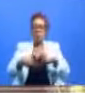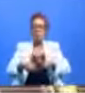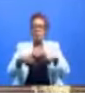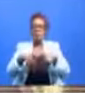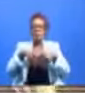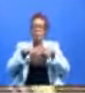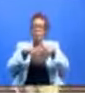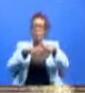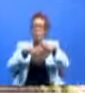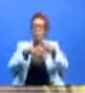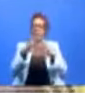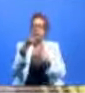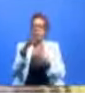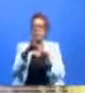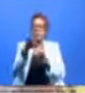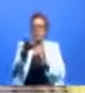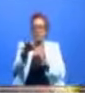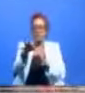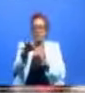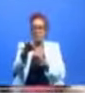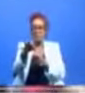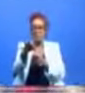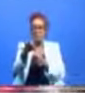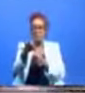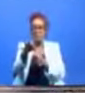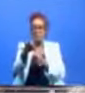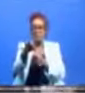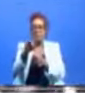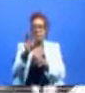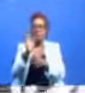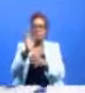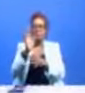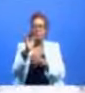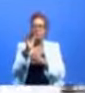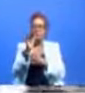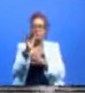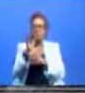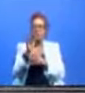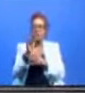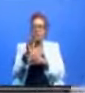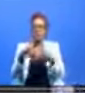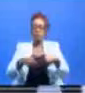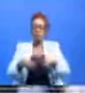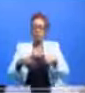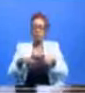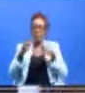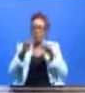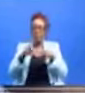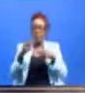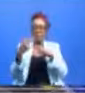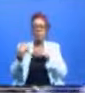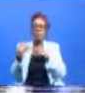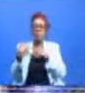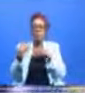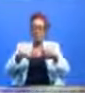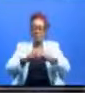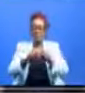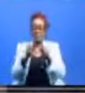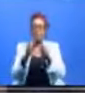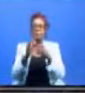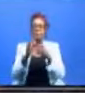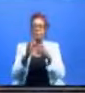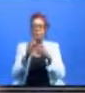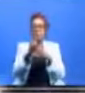takriban kilomita 2. Muheria alihimiza vijana kuwajibika na kuwa tayari kuchukua uongozi ili